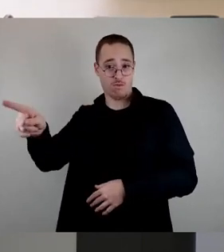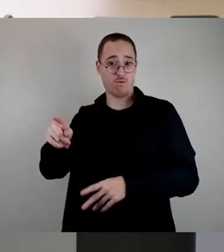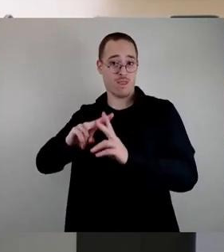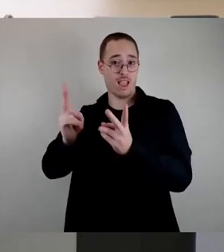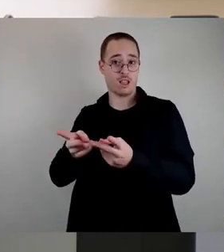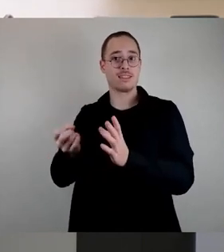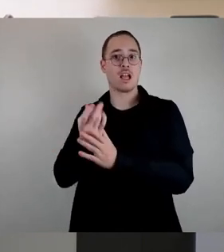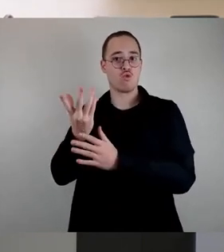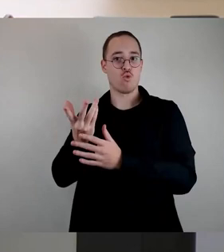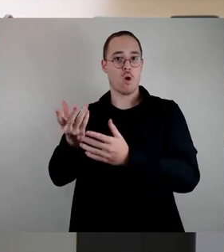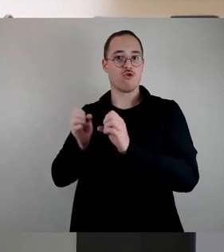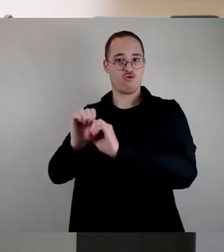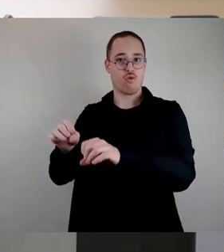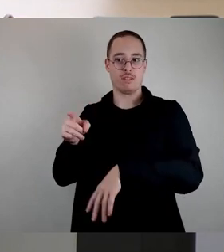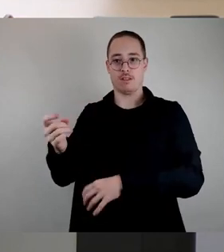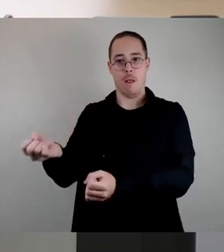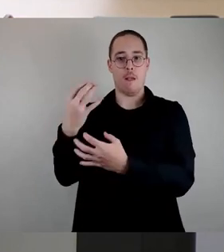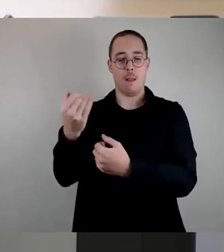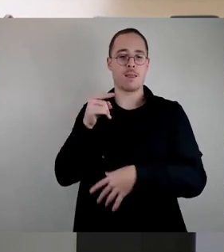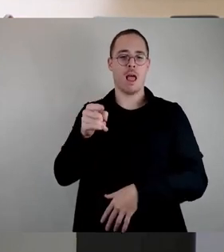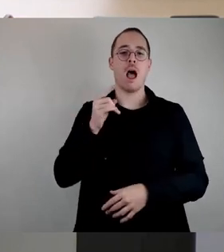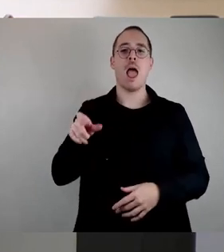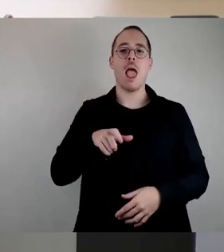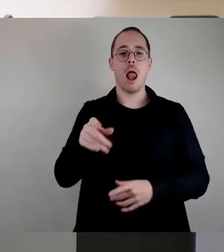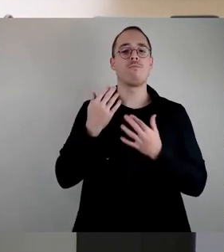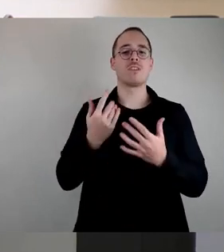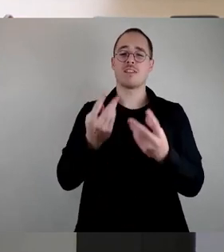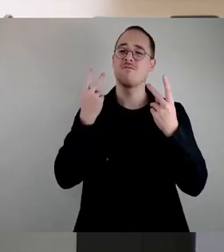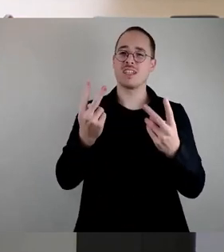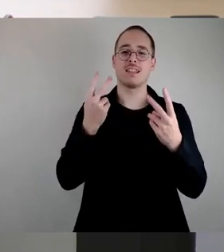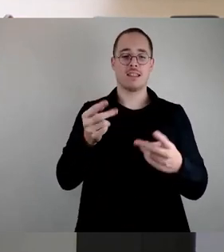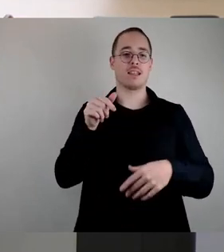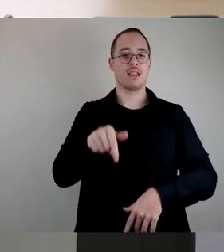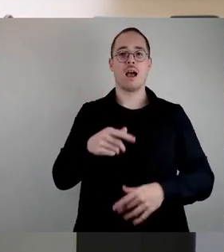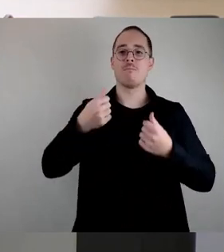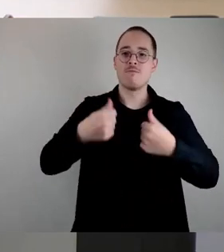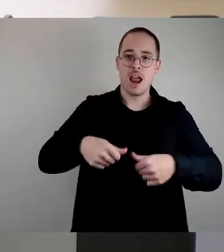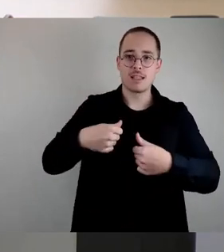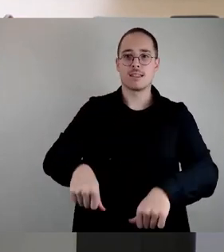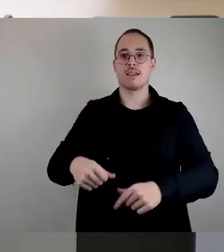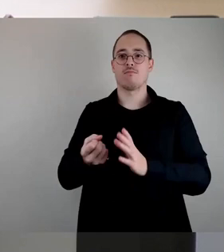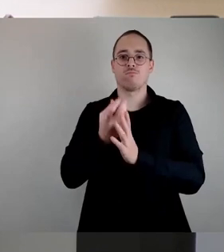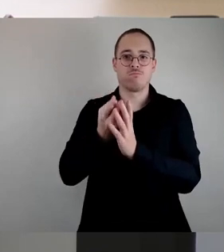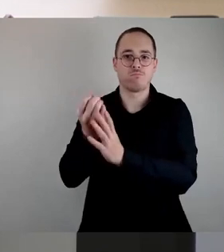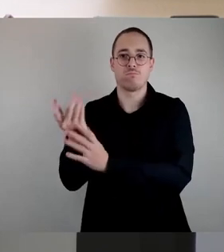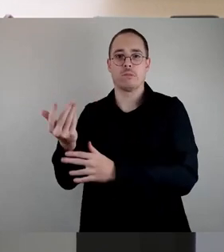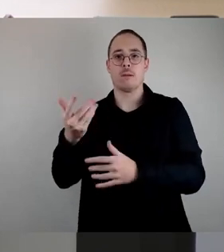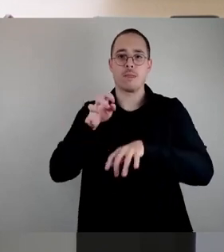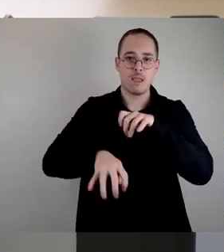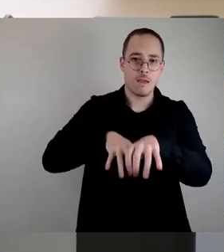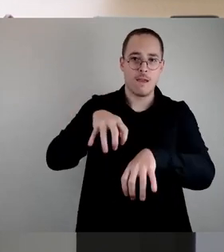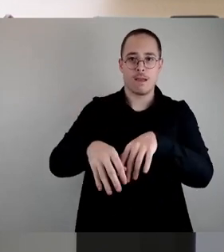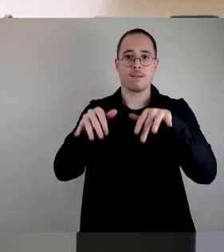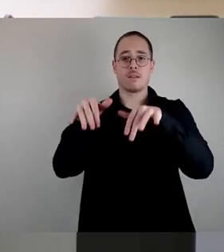sind, dass es dort geschützte Tier- und Pflanzenarten gibt und dass man das unbedingt einbeziehen muss und daran denken muss, die Natur